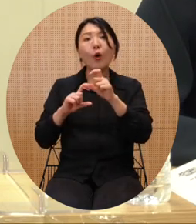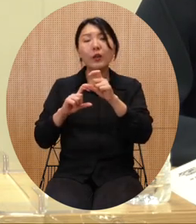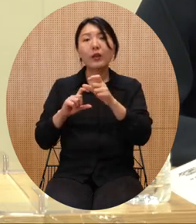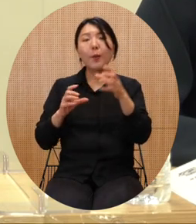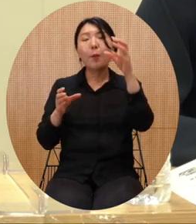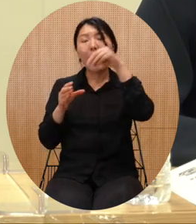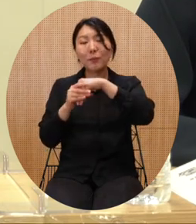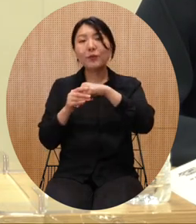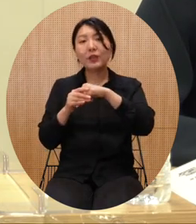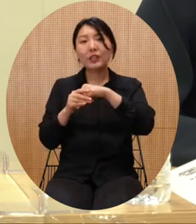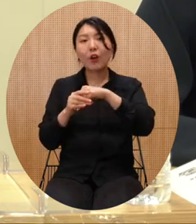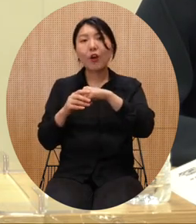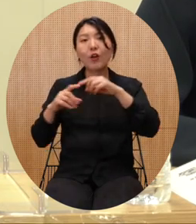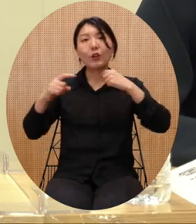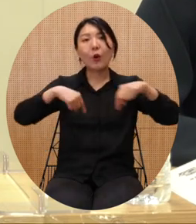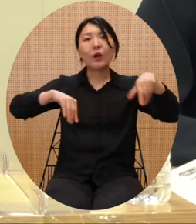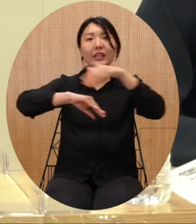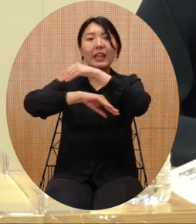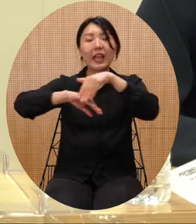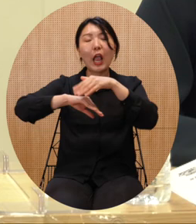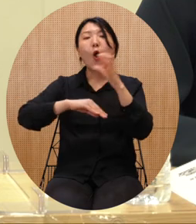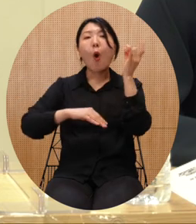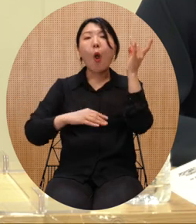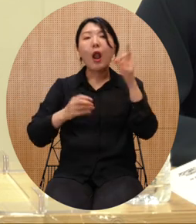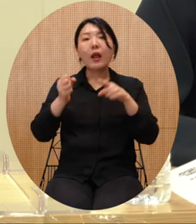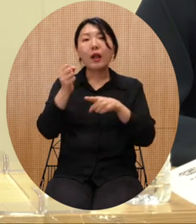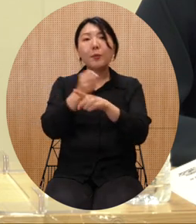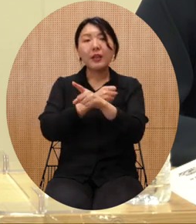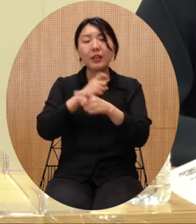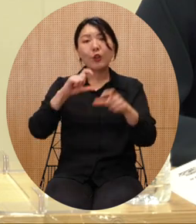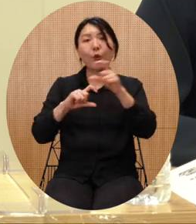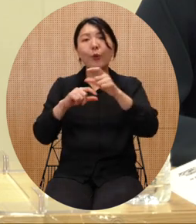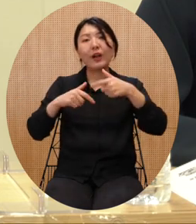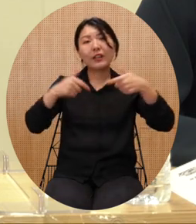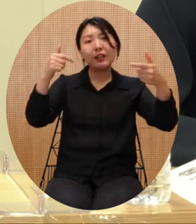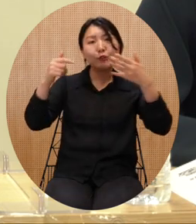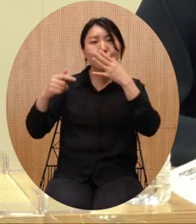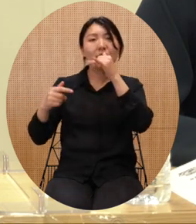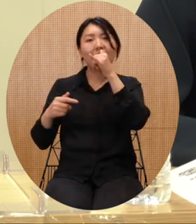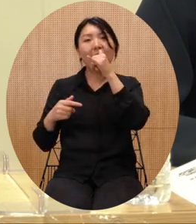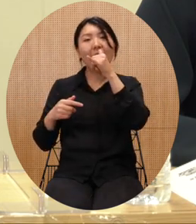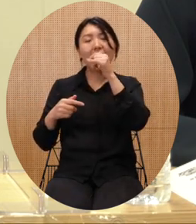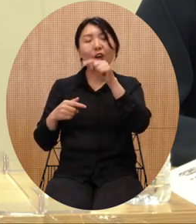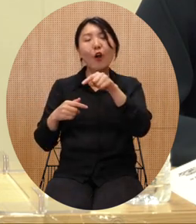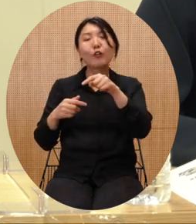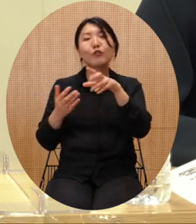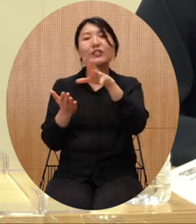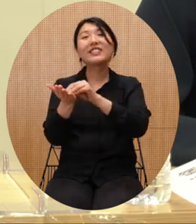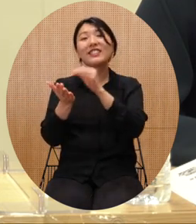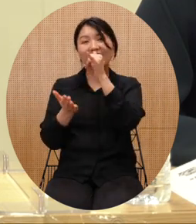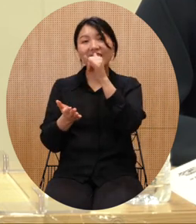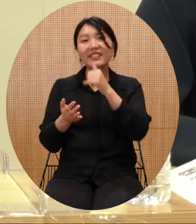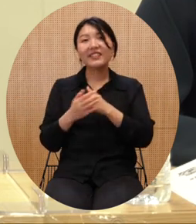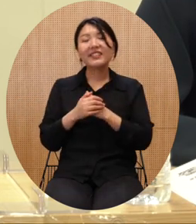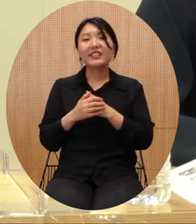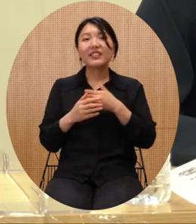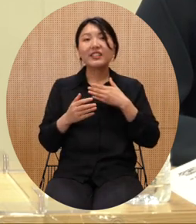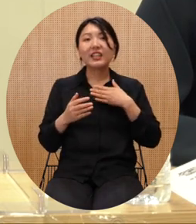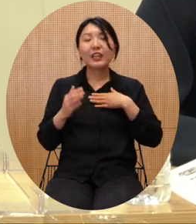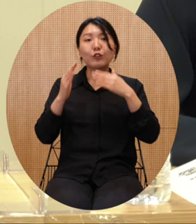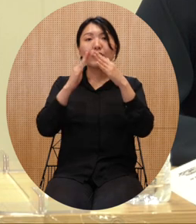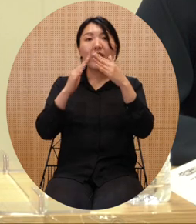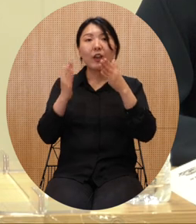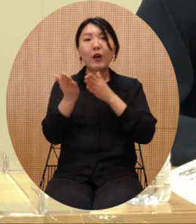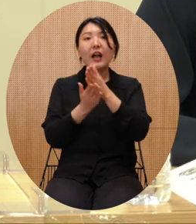정책에 본연의 의미가 더 좀 확대될 수 있도록 해야 되는 좀 과제가 있는 것이고요. 그리고 제가 주택과장님을 만나면